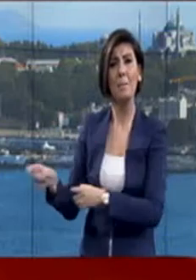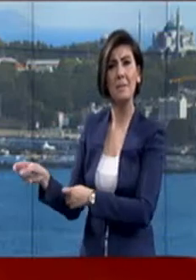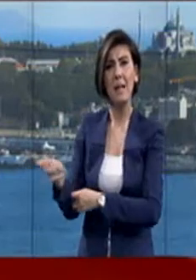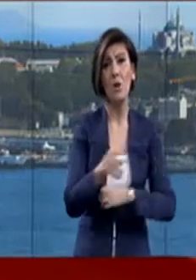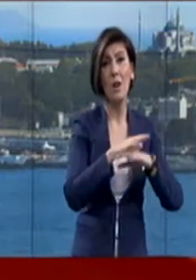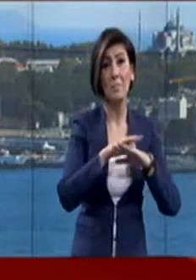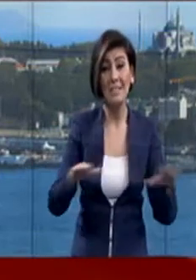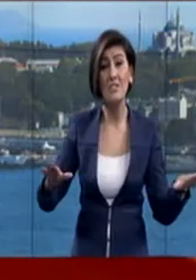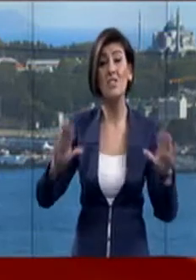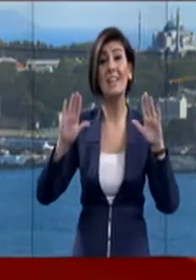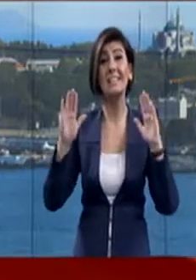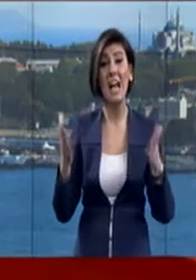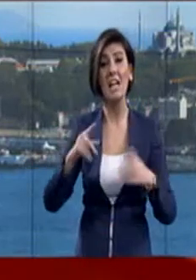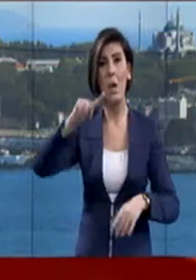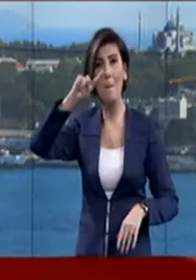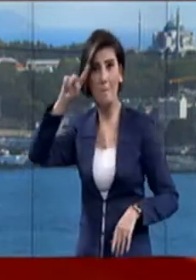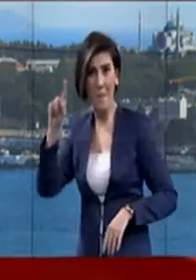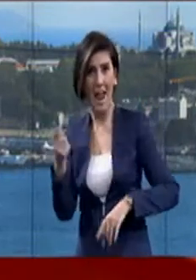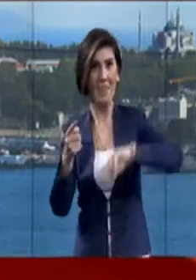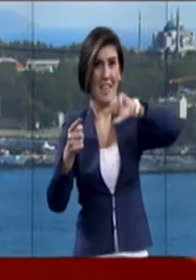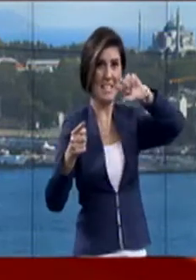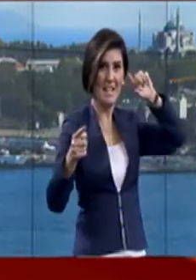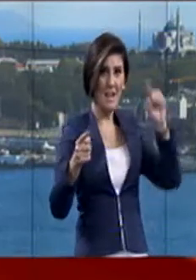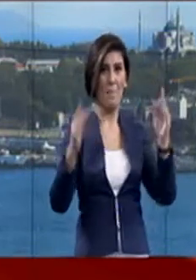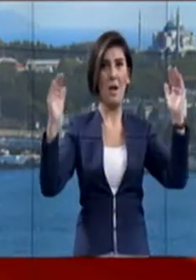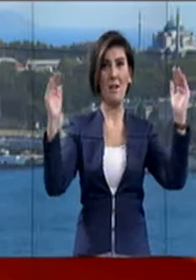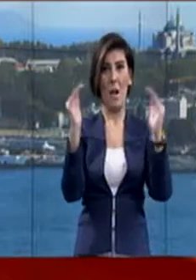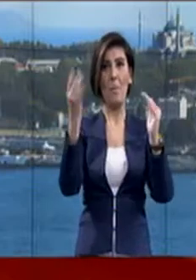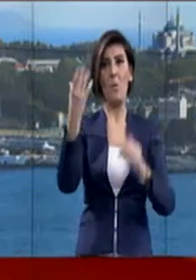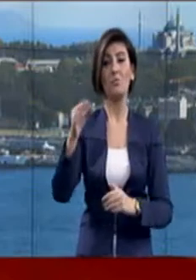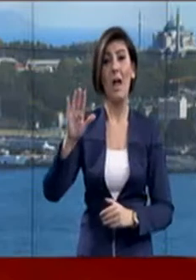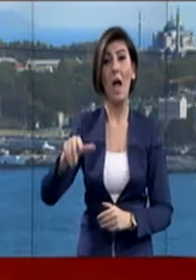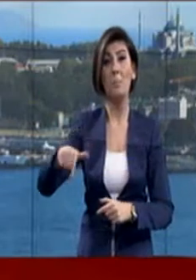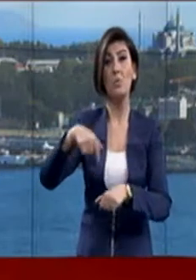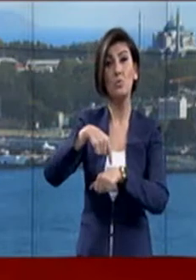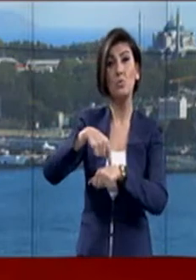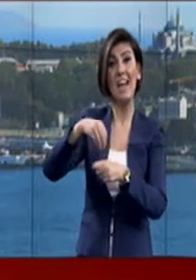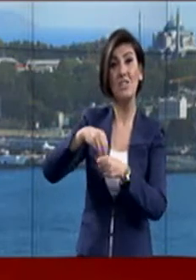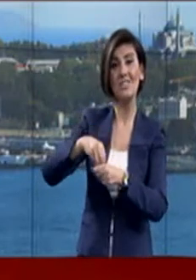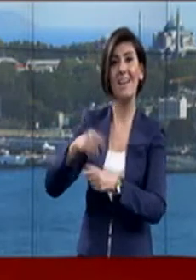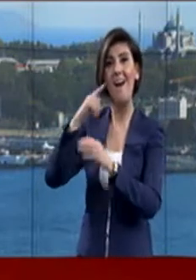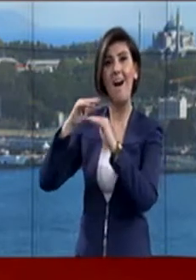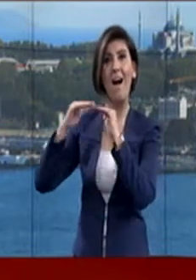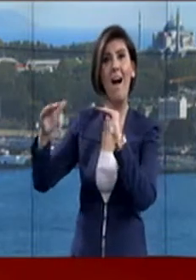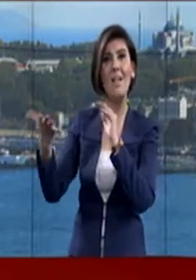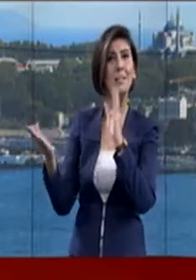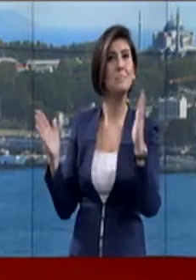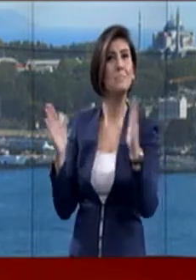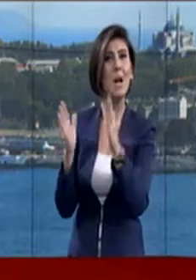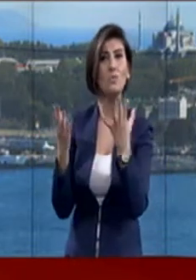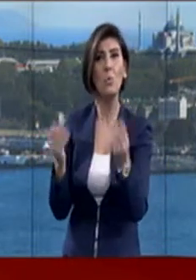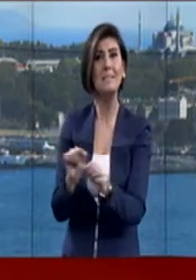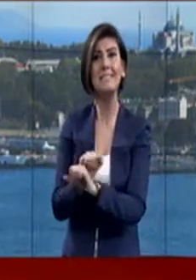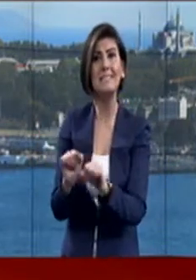terörü bitireceğiz, yani parantezi kapatacağız, hem de bu süre içerisinde halkımızın karşı karşıya kalmış